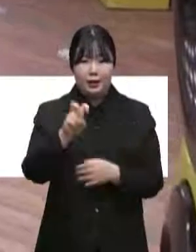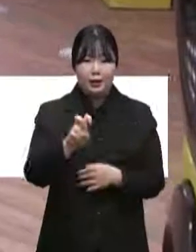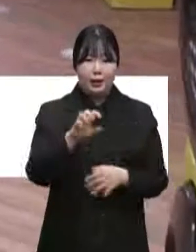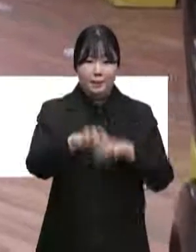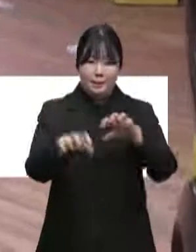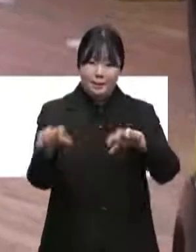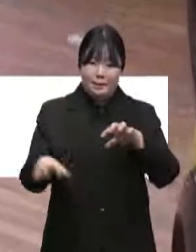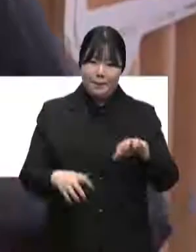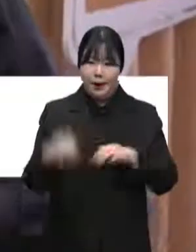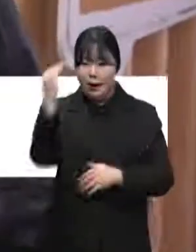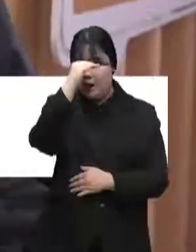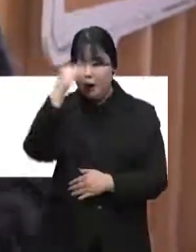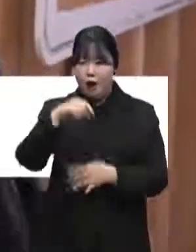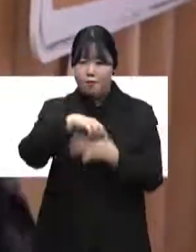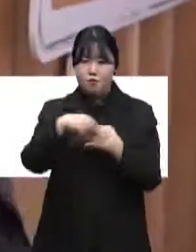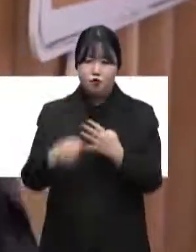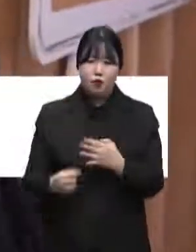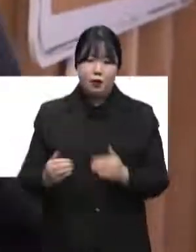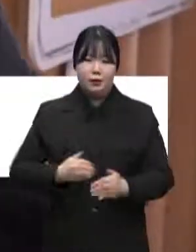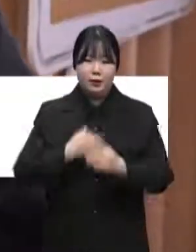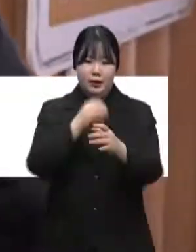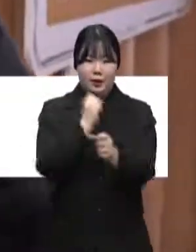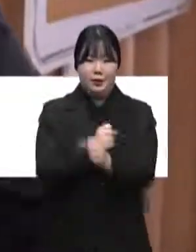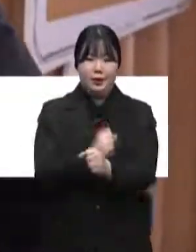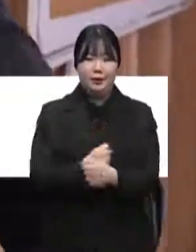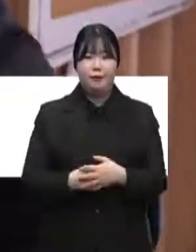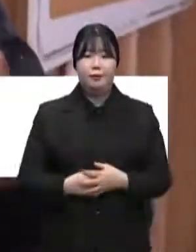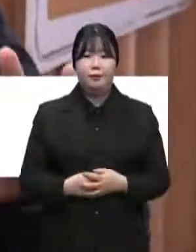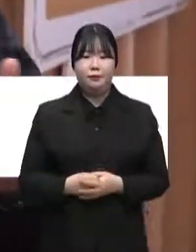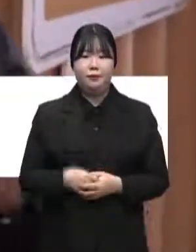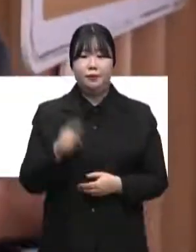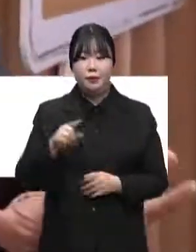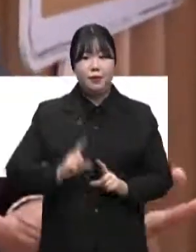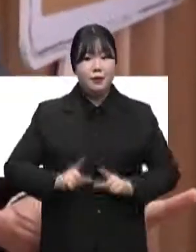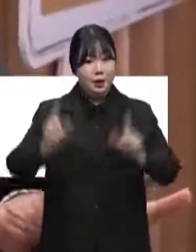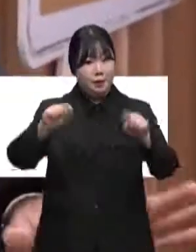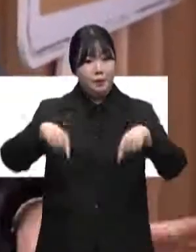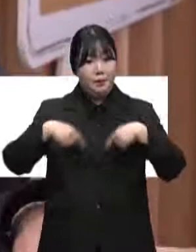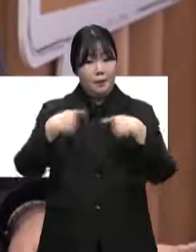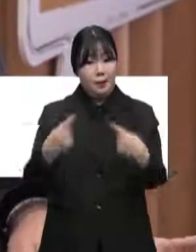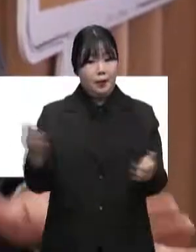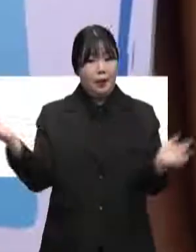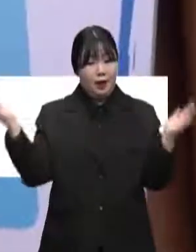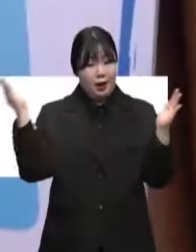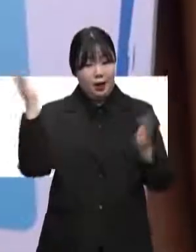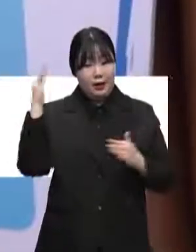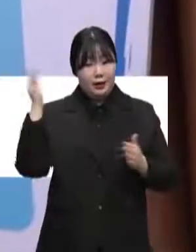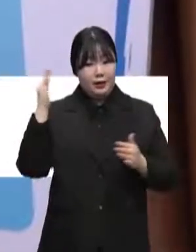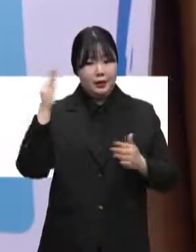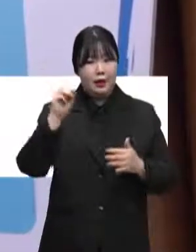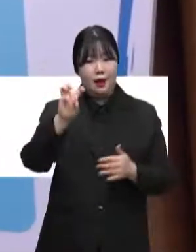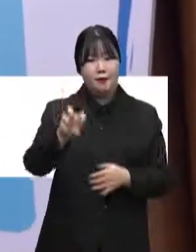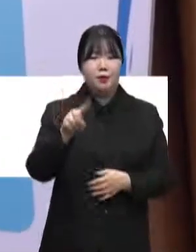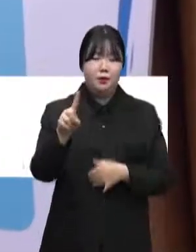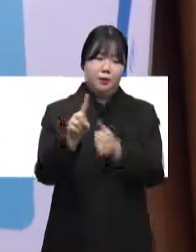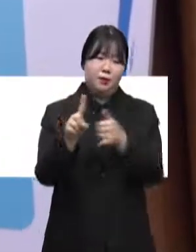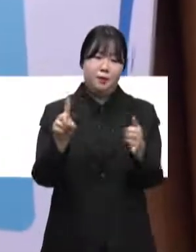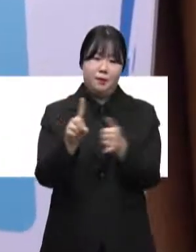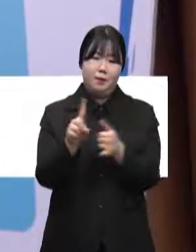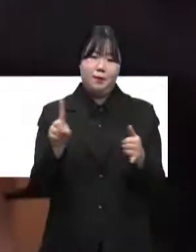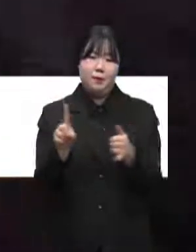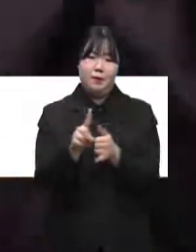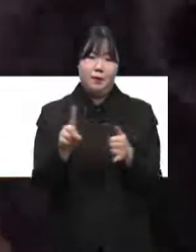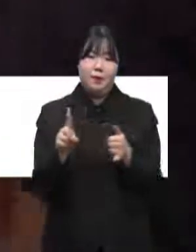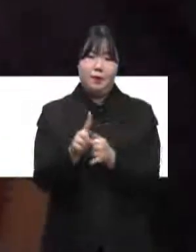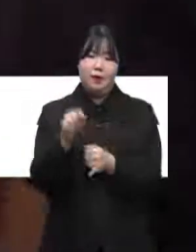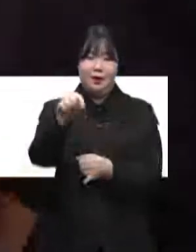야외 현장 체험을 하는 시간을 가졌습니다 이날 참여한 학생은 2개 학급 31명으로 인천 업사이클